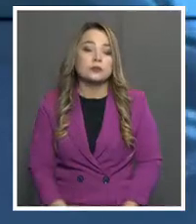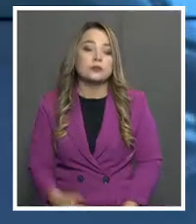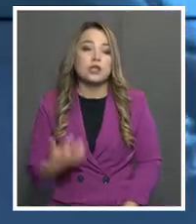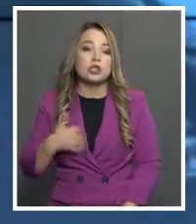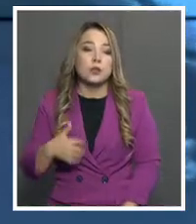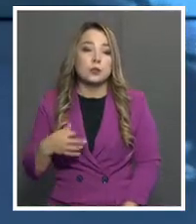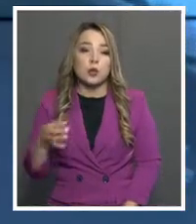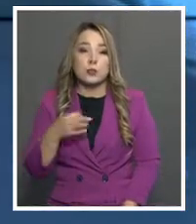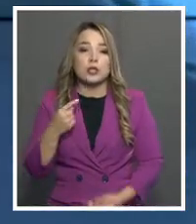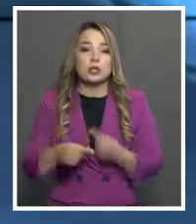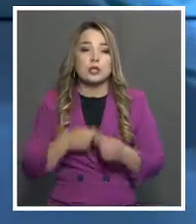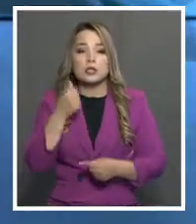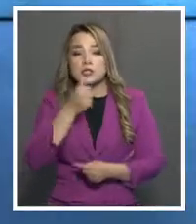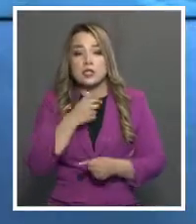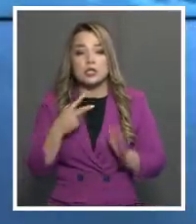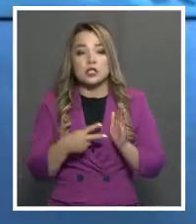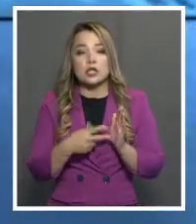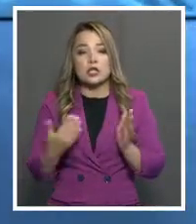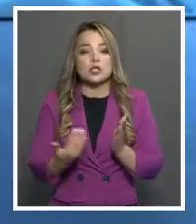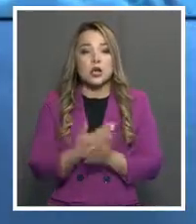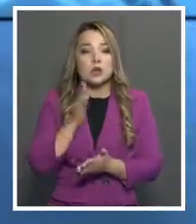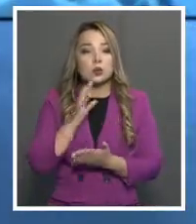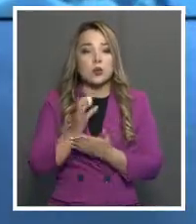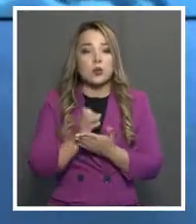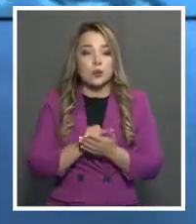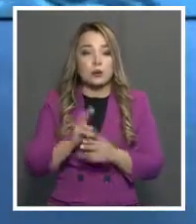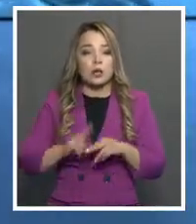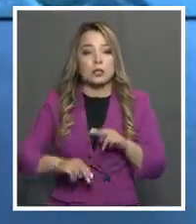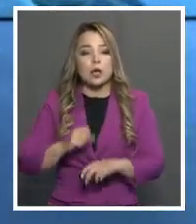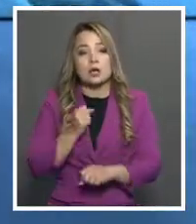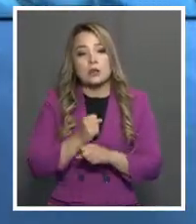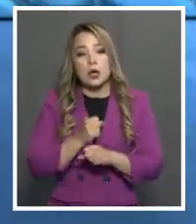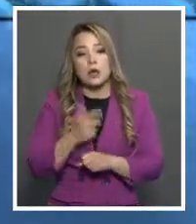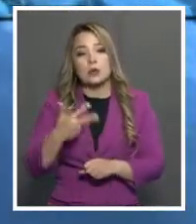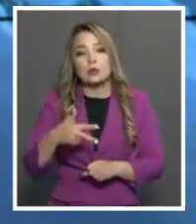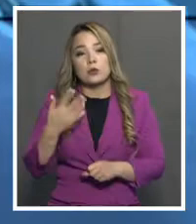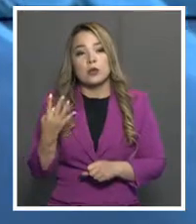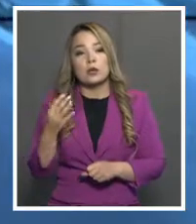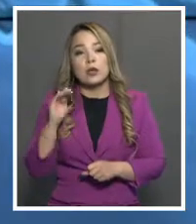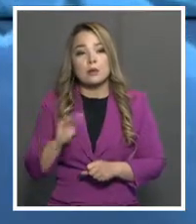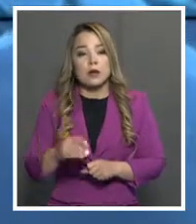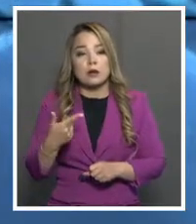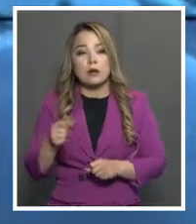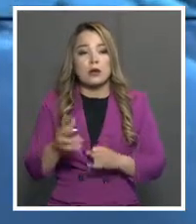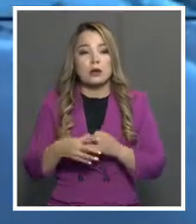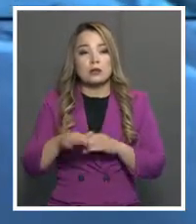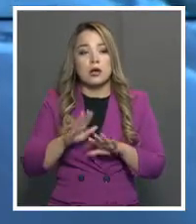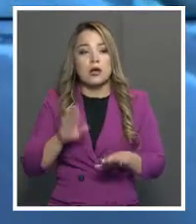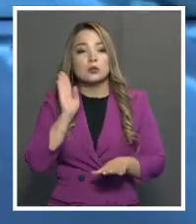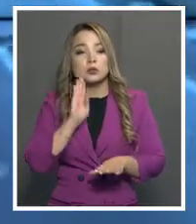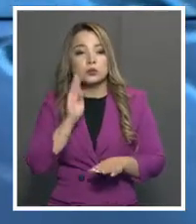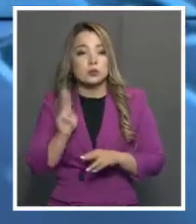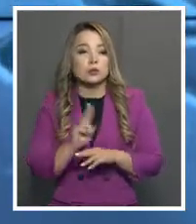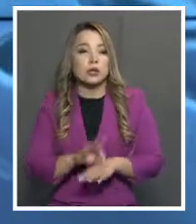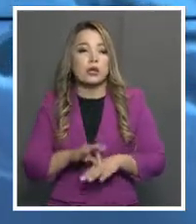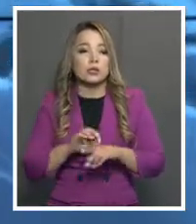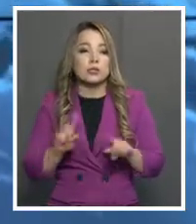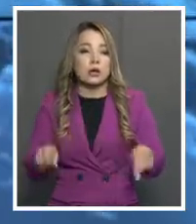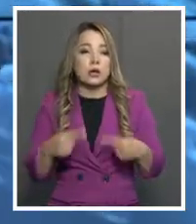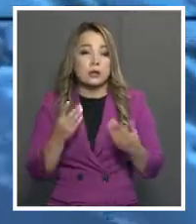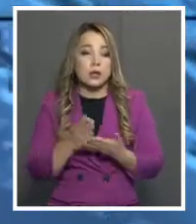Жамбыл облысында келер жылы 7 жаңа су қоймасы салынады. Соның арқасында 34 мың гектардан астам суармалы жерді қайта қалпына келтіруге